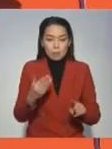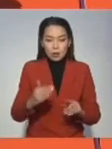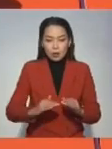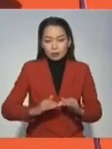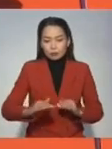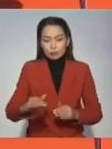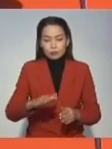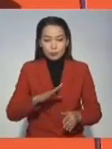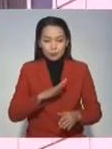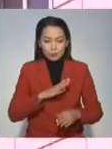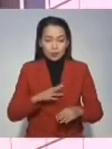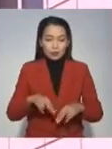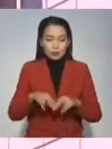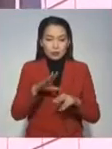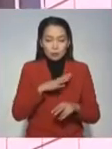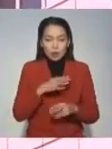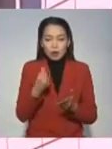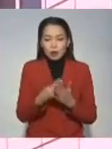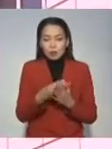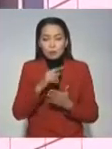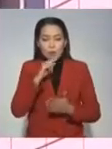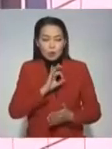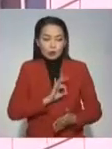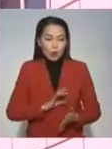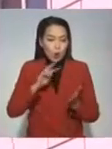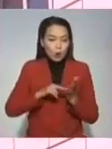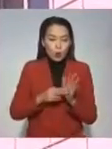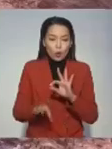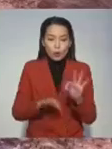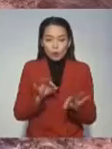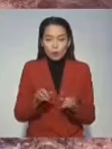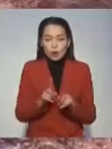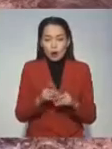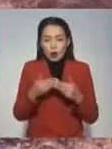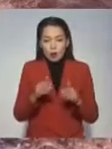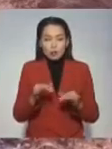құйылған. Сондықтан қаржыны үнемдейміз деген шенділер жобасы метадан акты залы мен